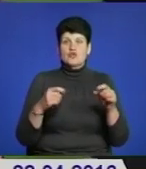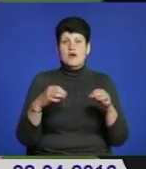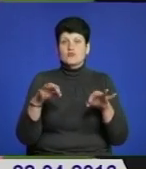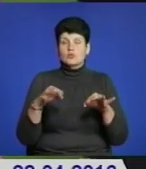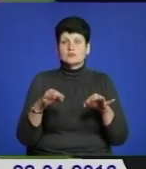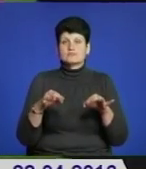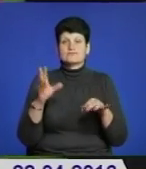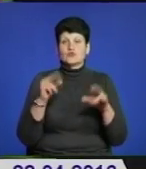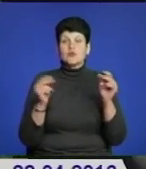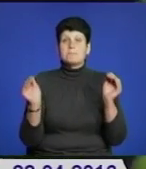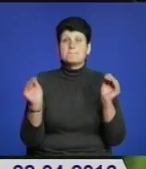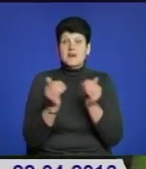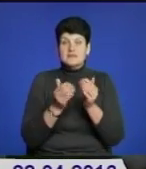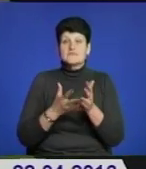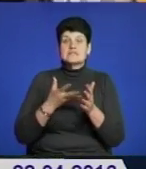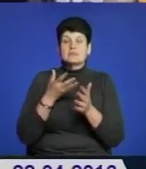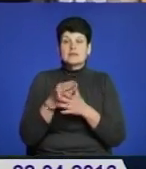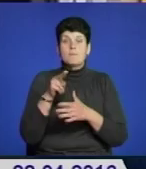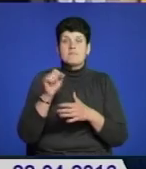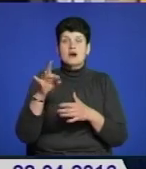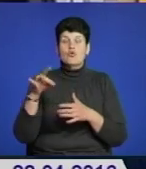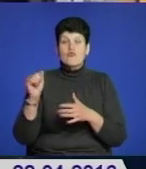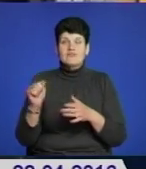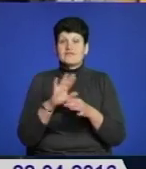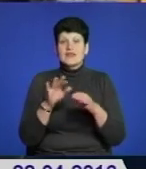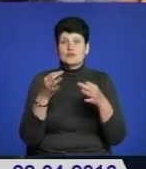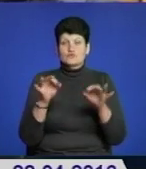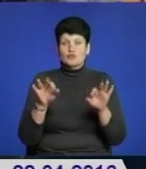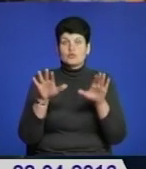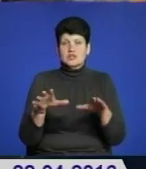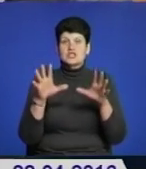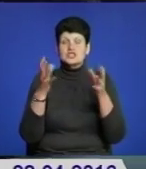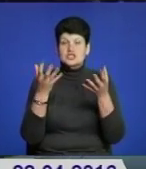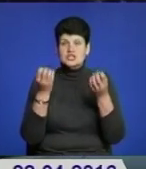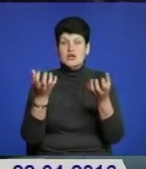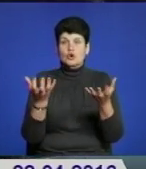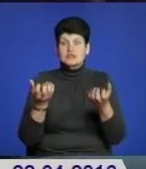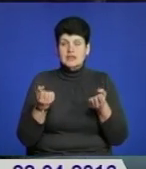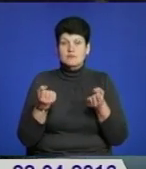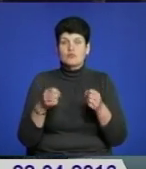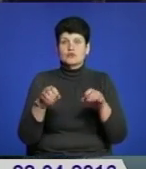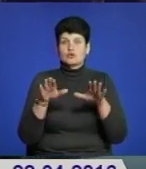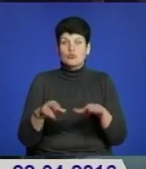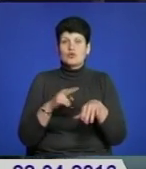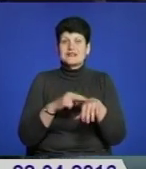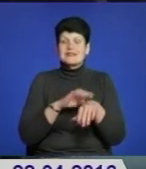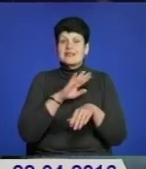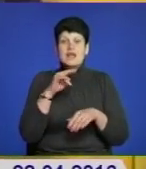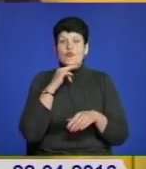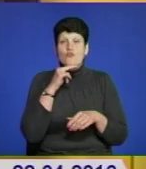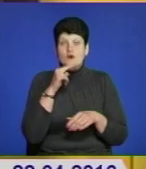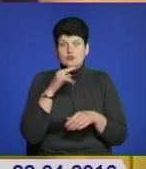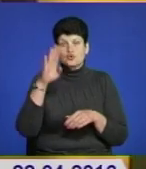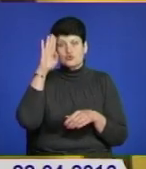менше. Він, крім того, що заплатив паркувальнику за стоянку у недозволеному місці, ще й отримав постанову від поліцейських. За неуважність